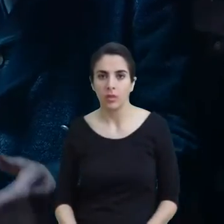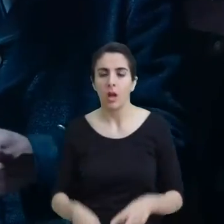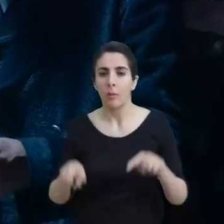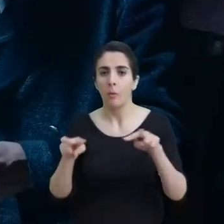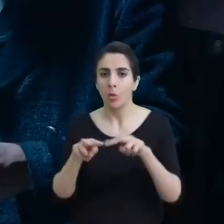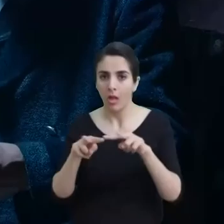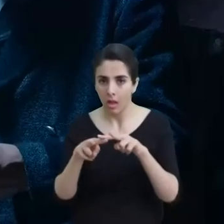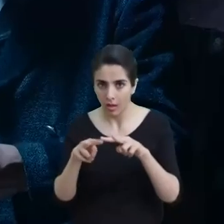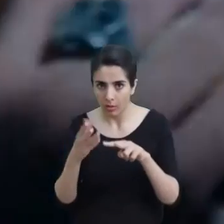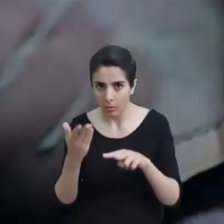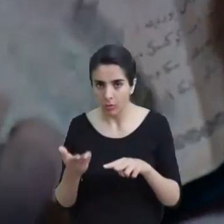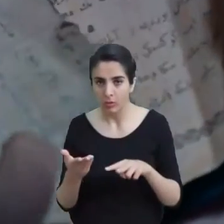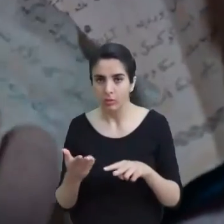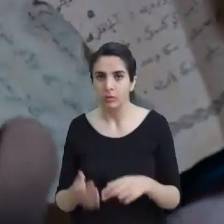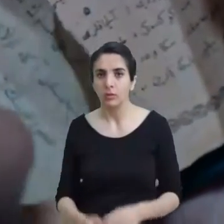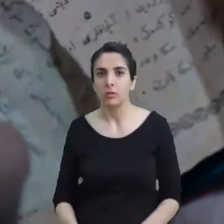Monte Carlo.